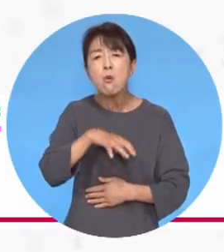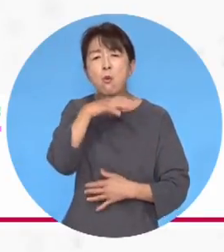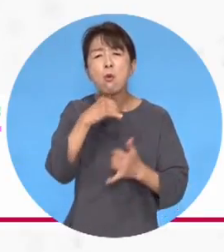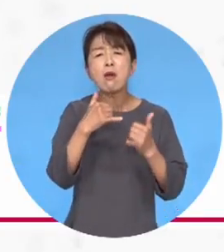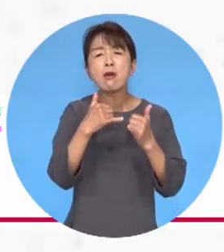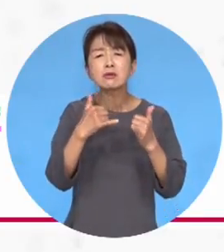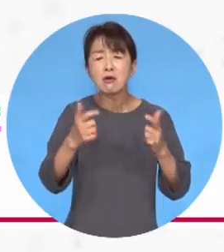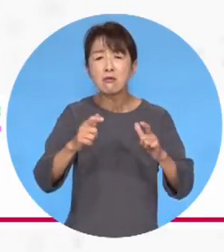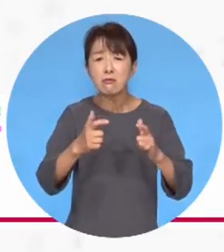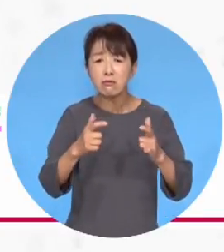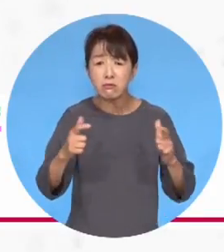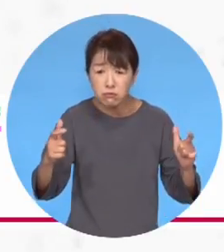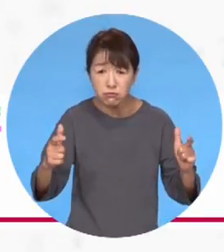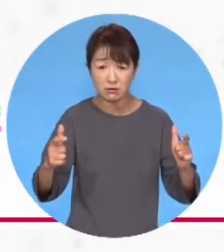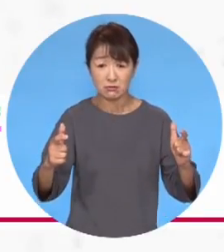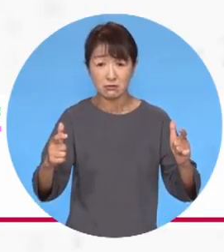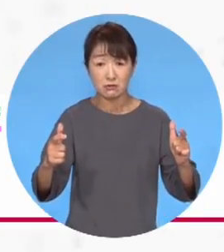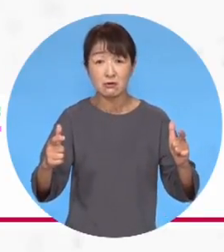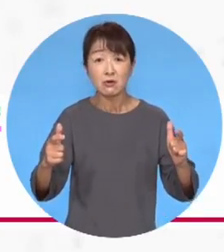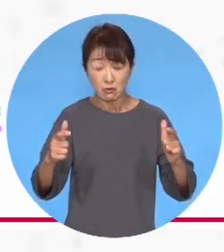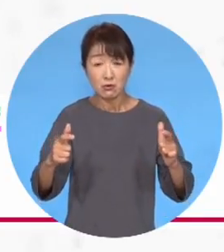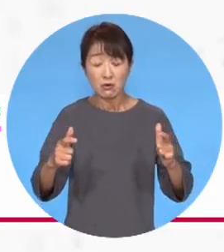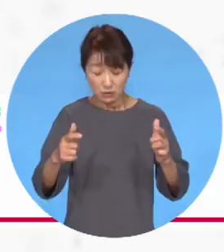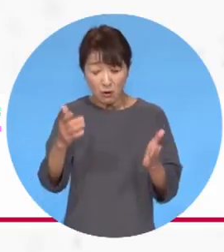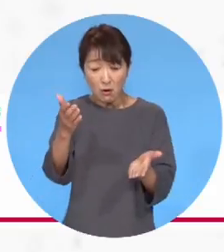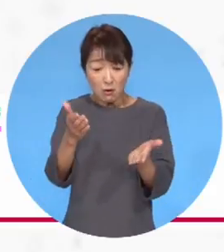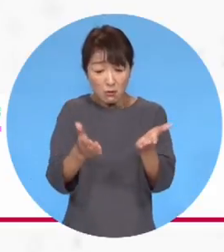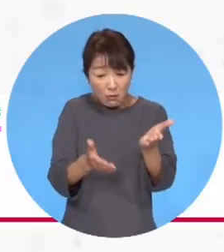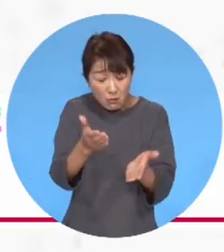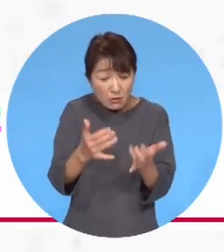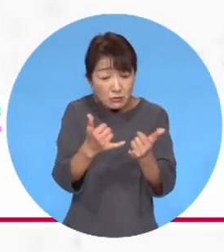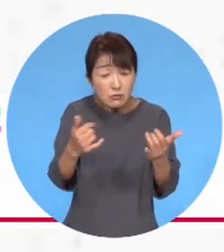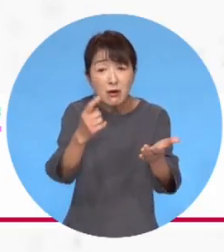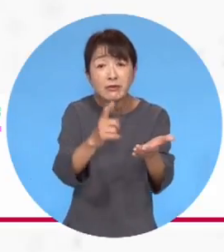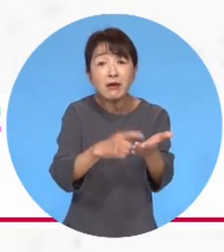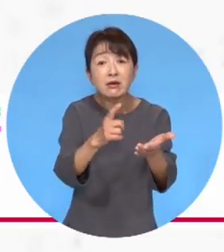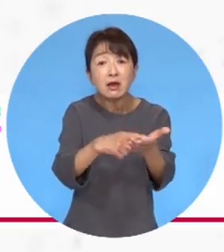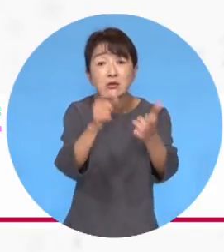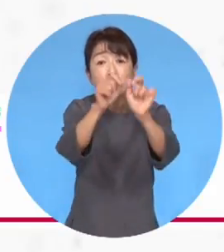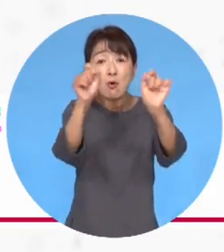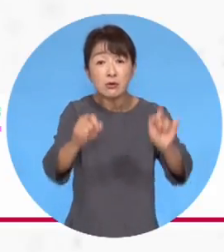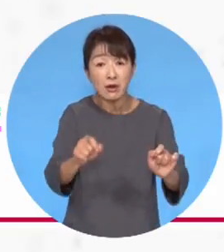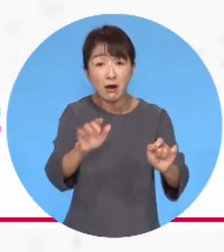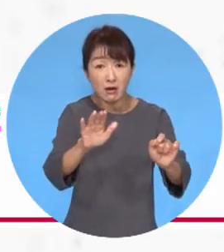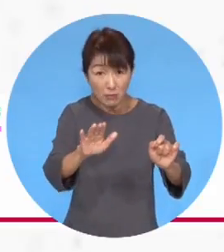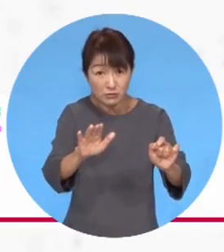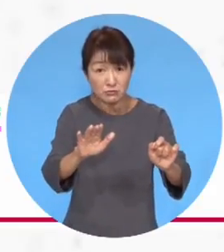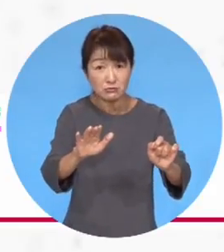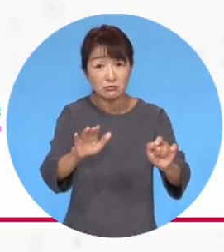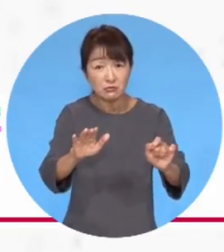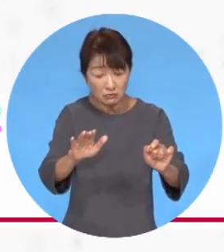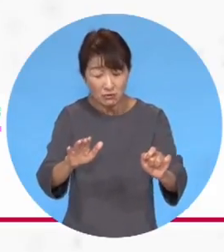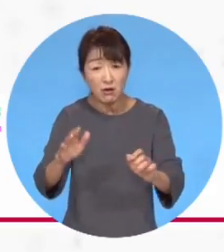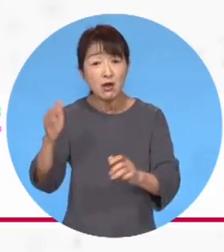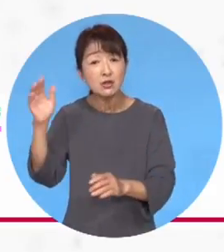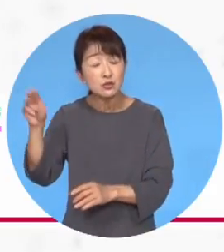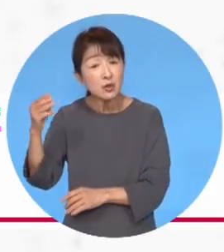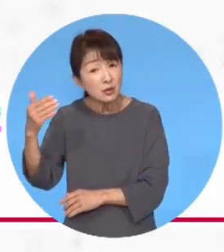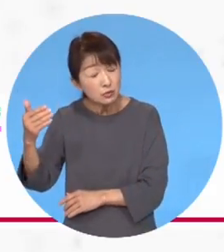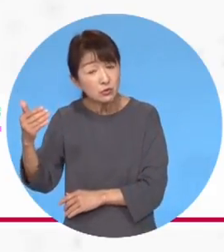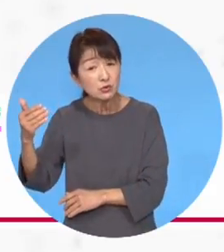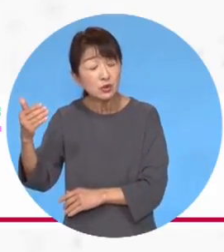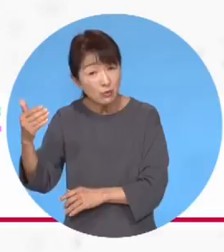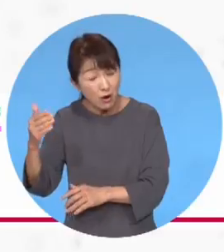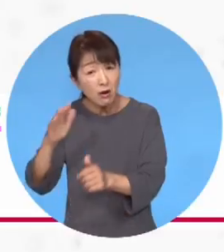介護者の不足が深刻化する中、区では介護現場へのロボットの導入を支援する取り組みを始め